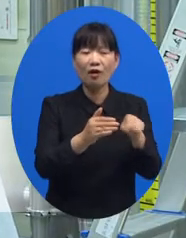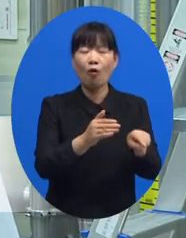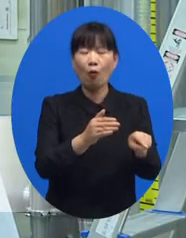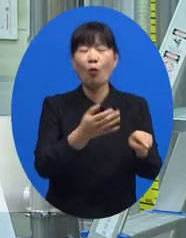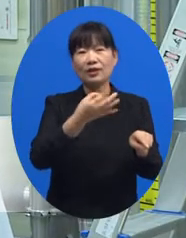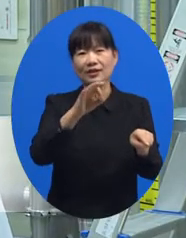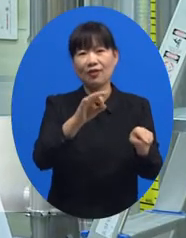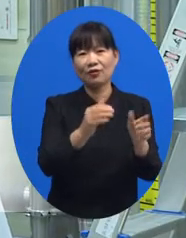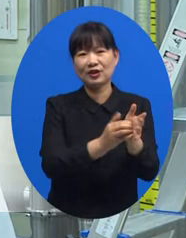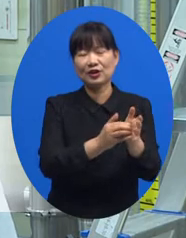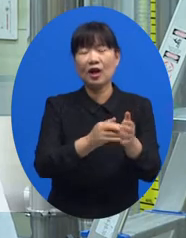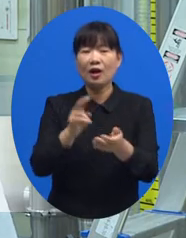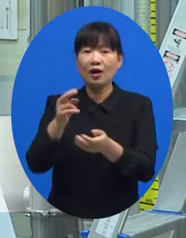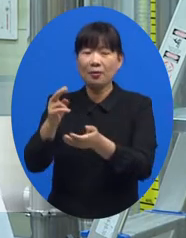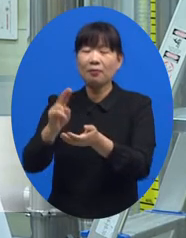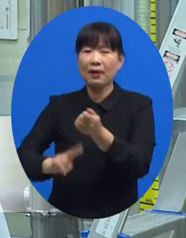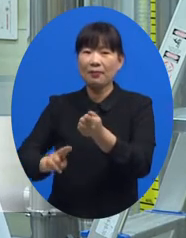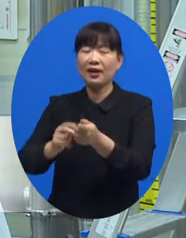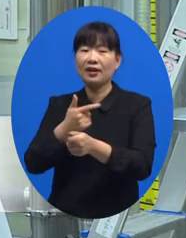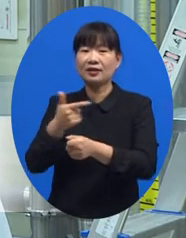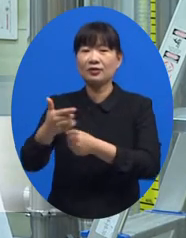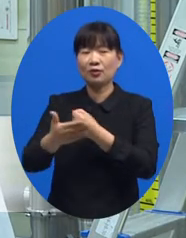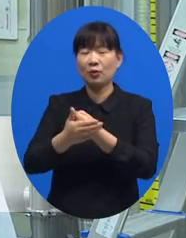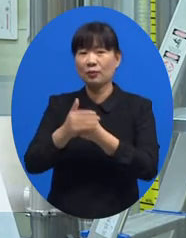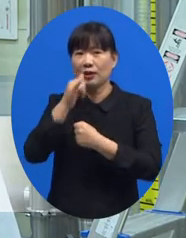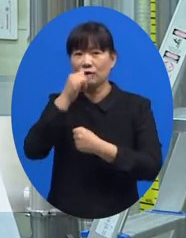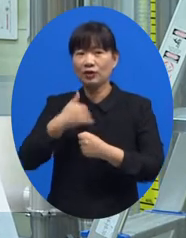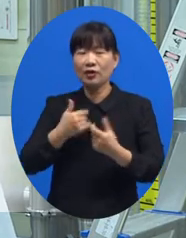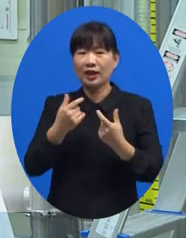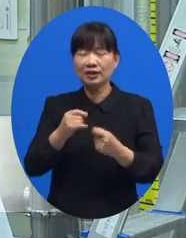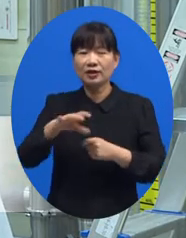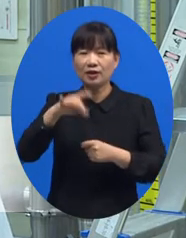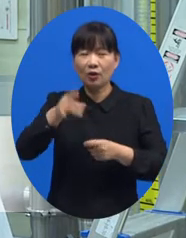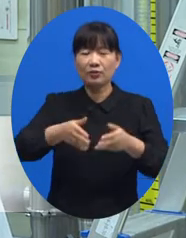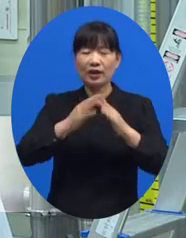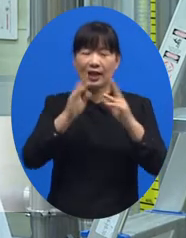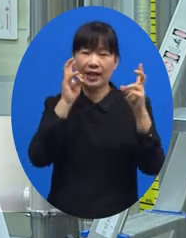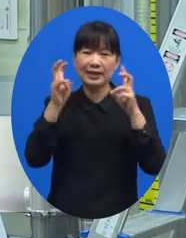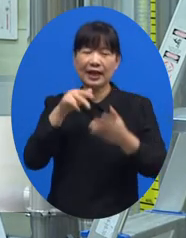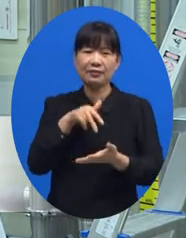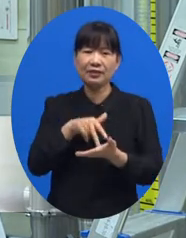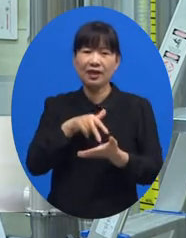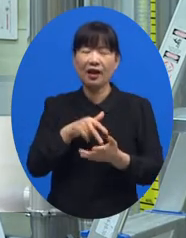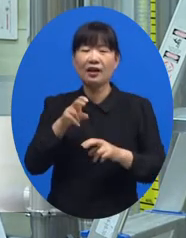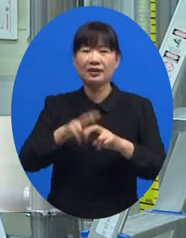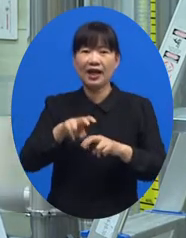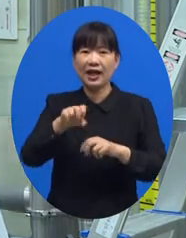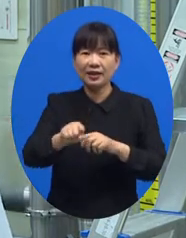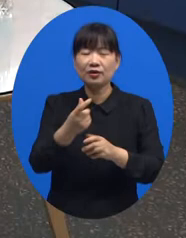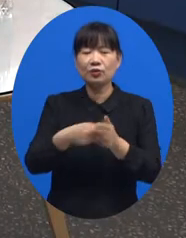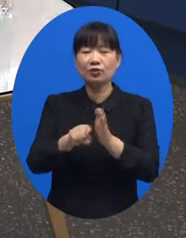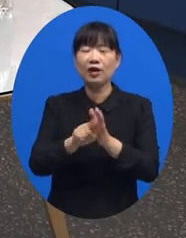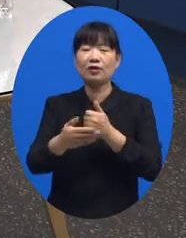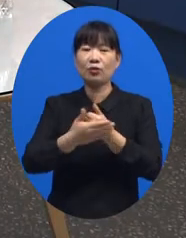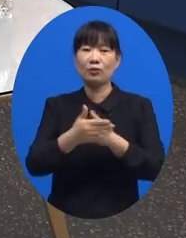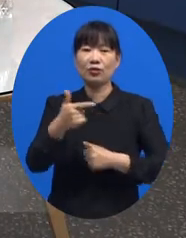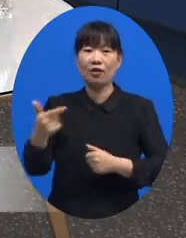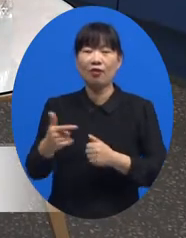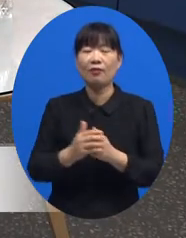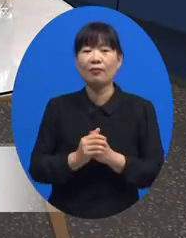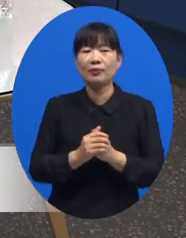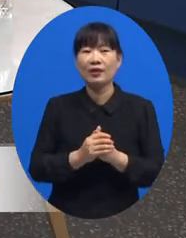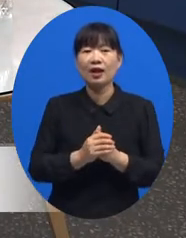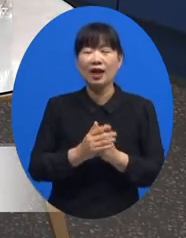받아서 저희 매출에도 큰 도움이 되고 저희 같은 신생 중소기업 입장에서는 자리 잡는 데 아주 큰 도움이 될 것 같습니다.